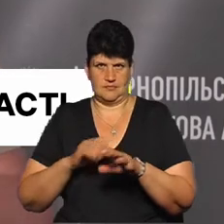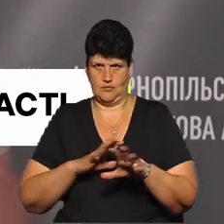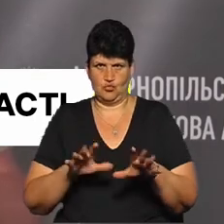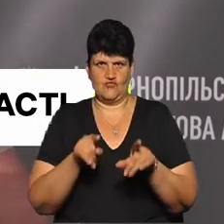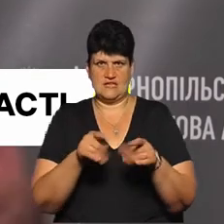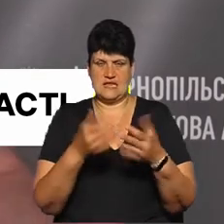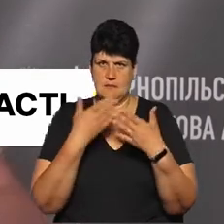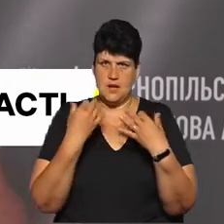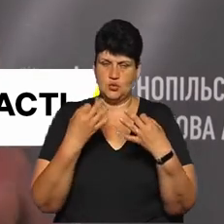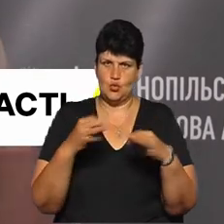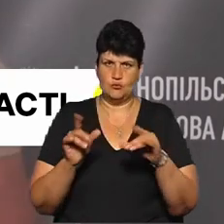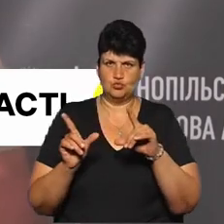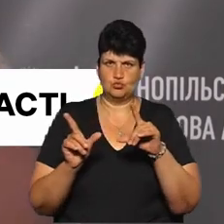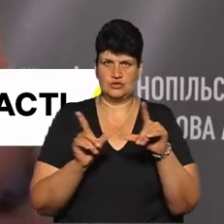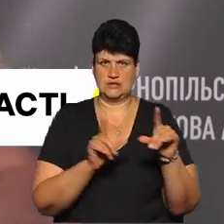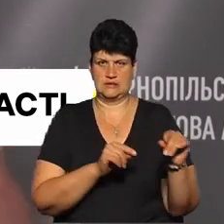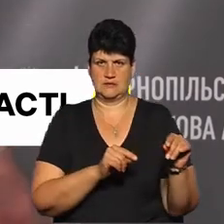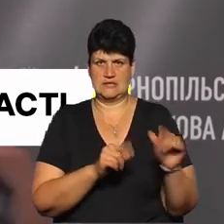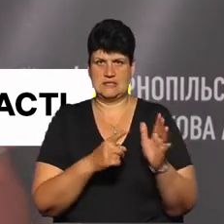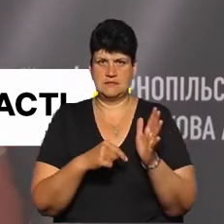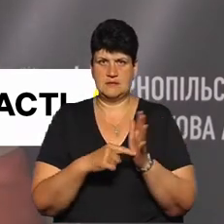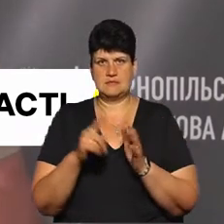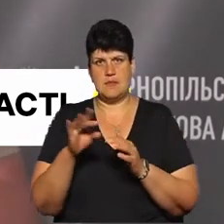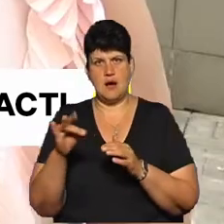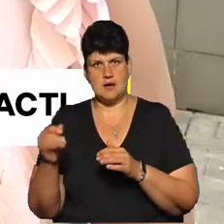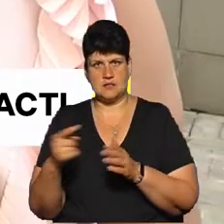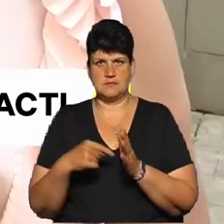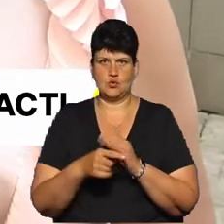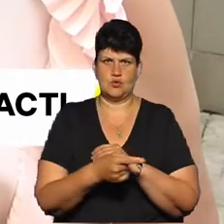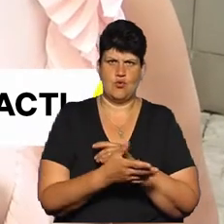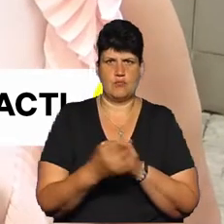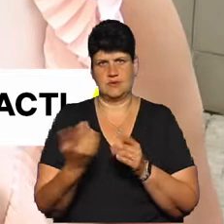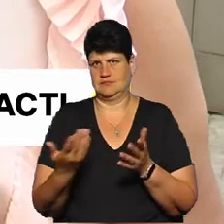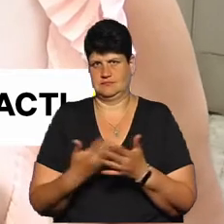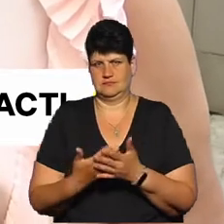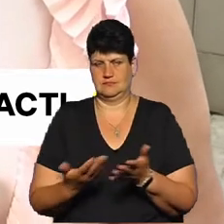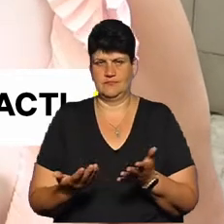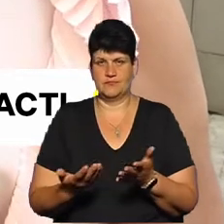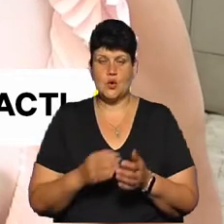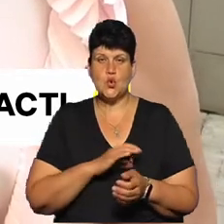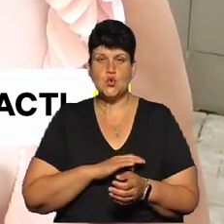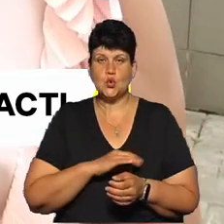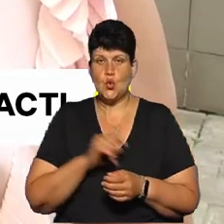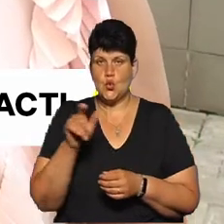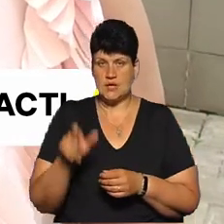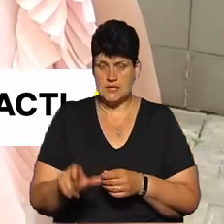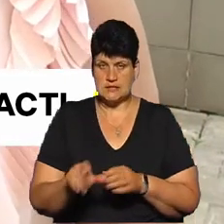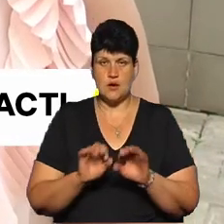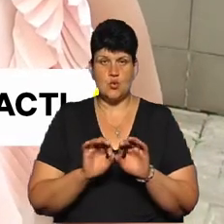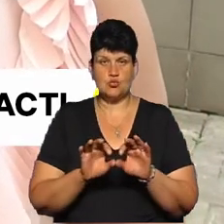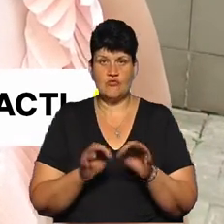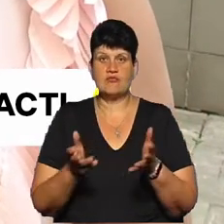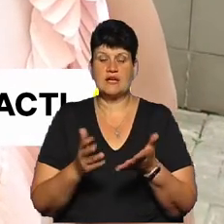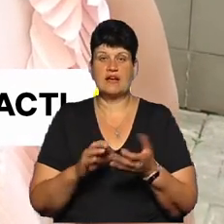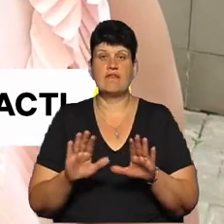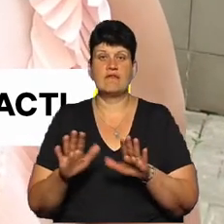дозволу військкомату виїхати там з міста Збараж, місто Тернопіль чи по-іншому. Юристка Наталія Циганчук розповіла, в яких